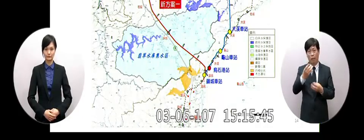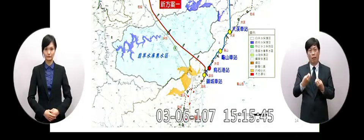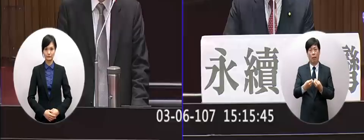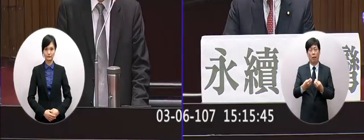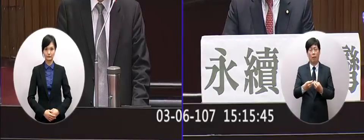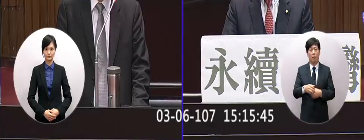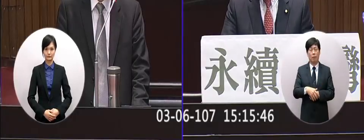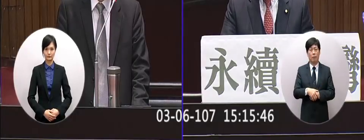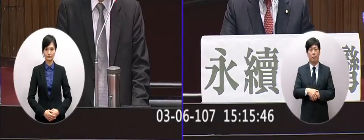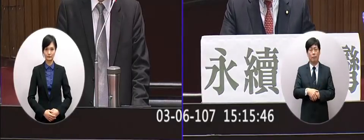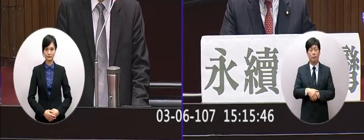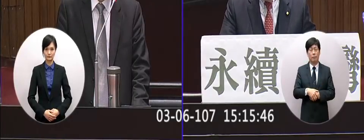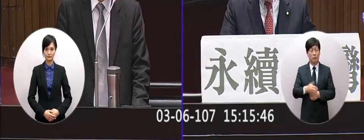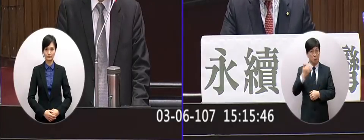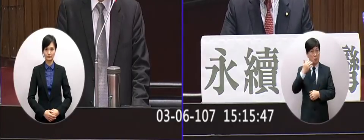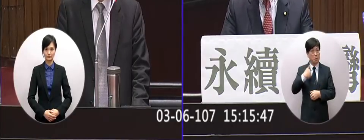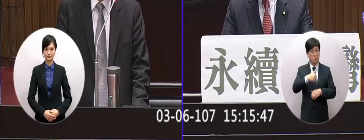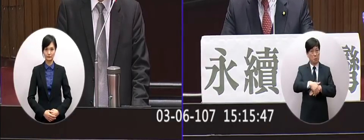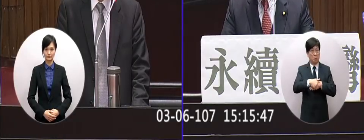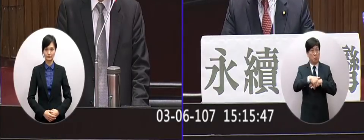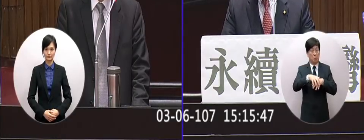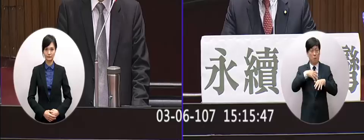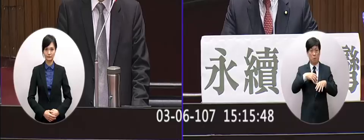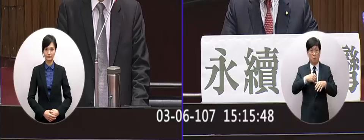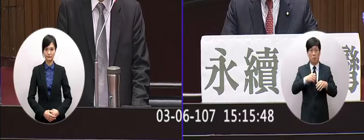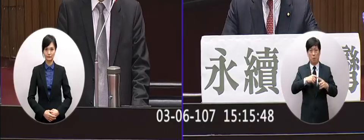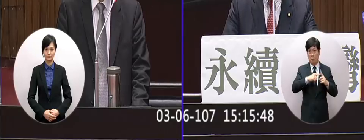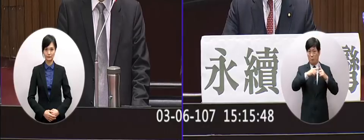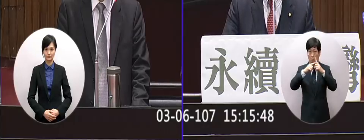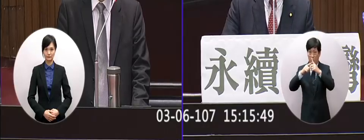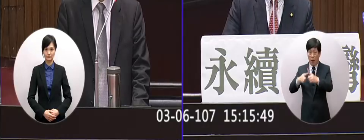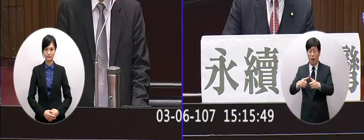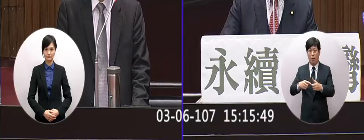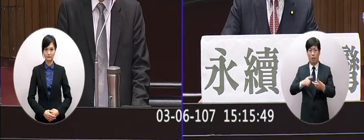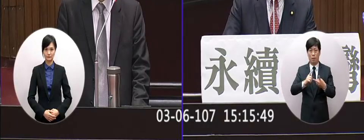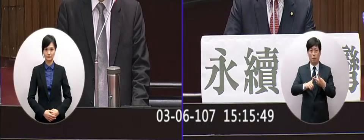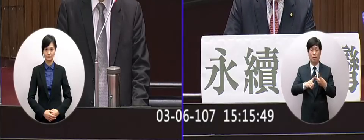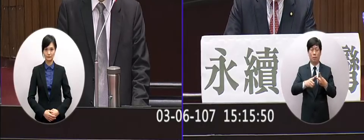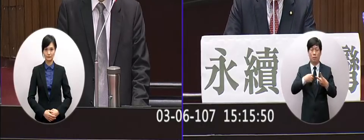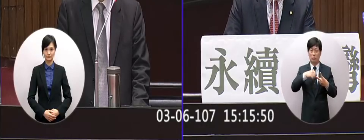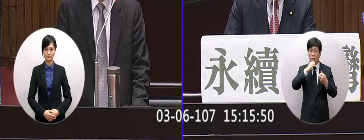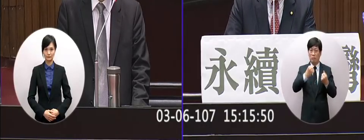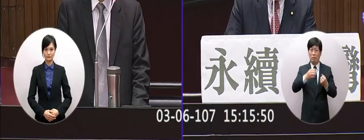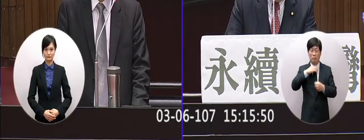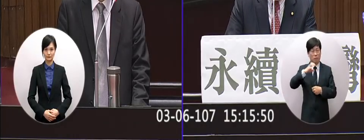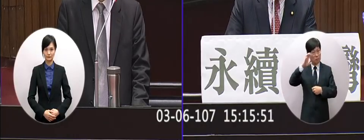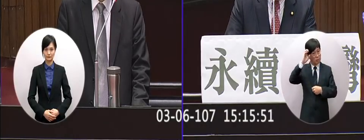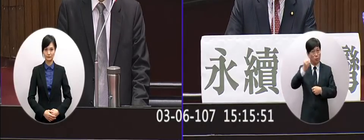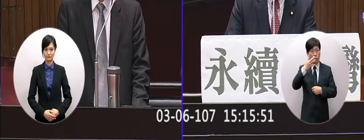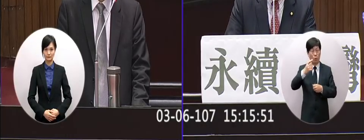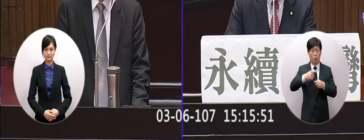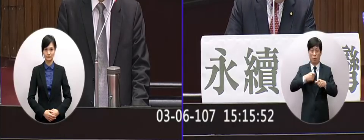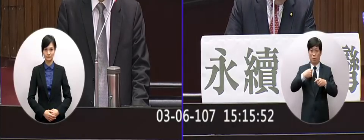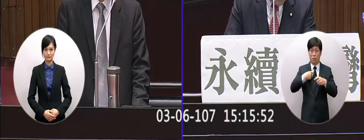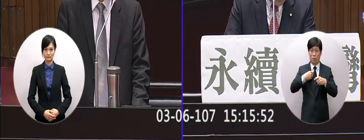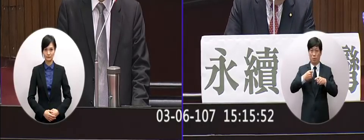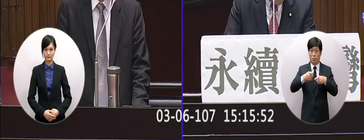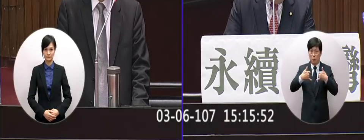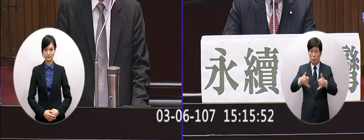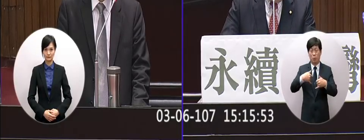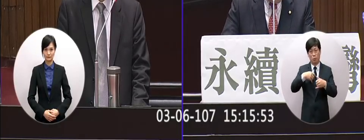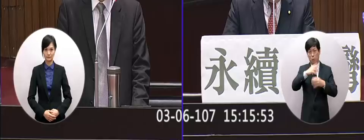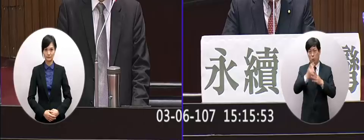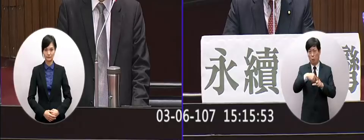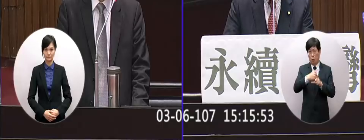的，所以在整个救灾团队要到达花莲的话，甚至在苏澳公路是一个超速开车的一个情